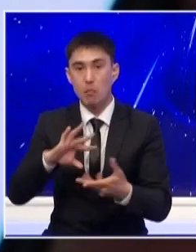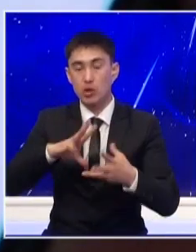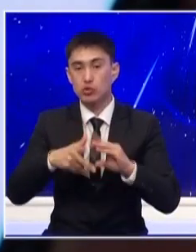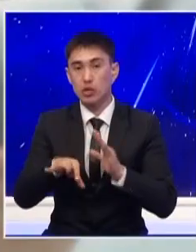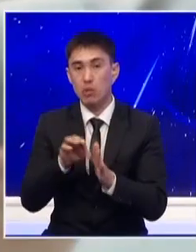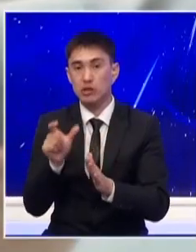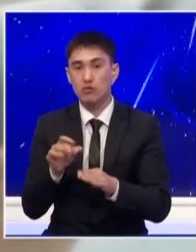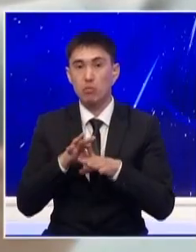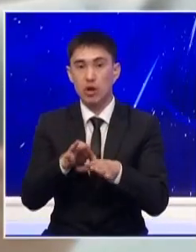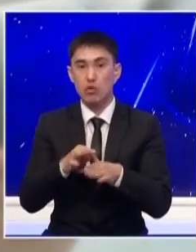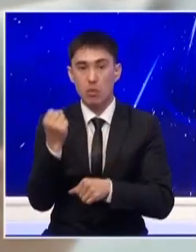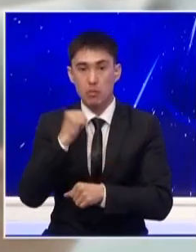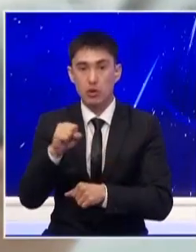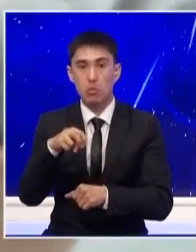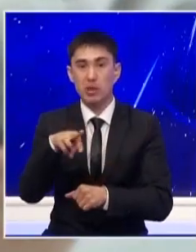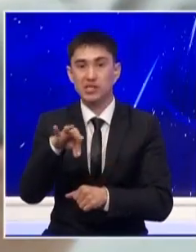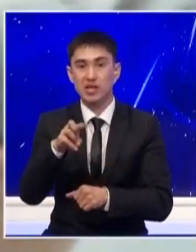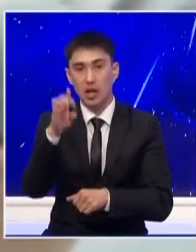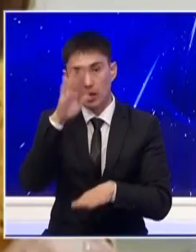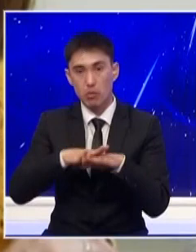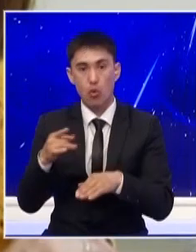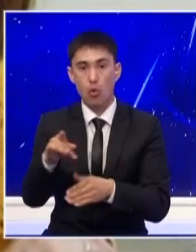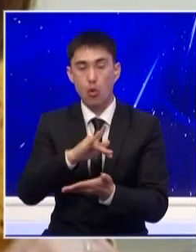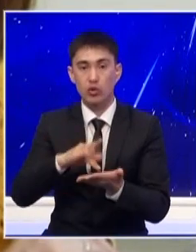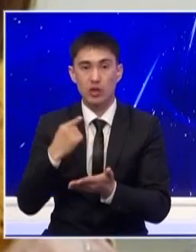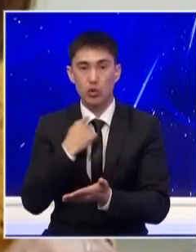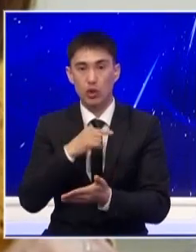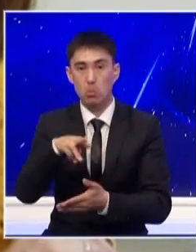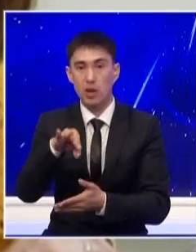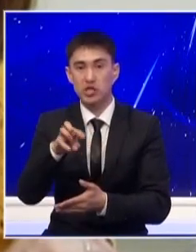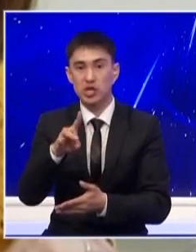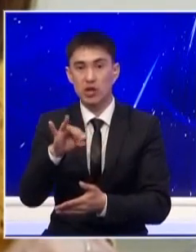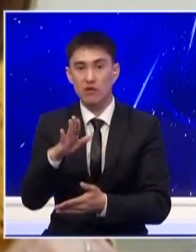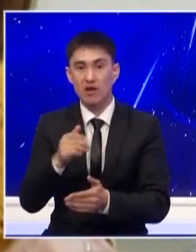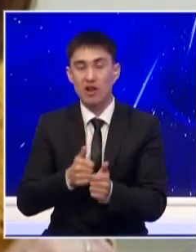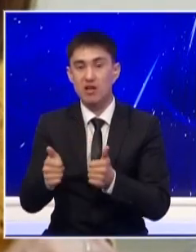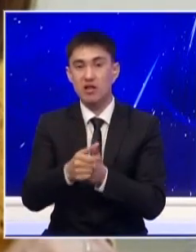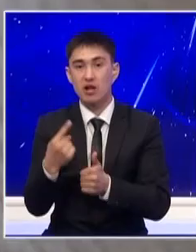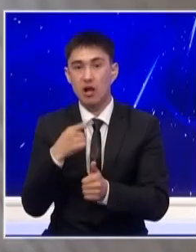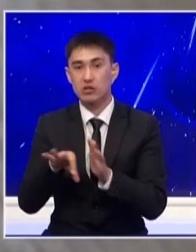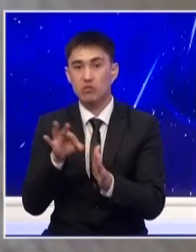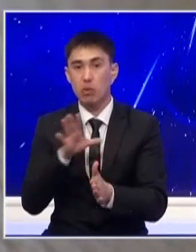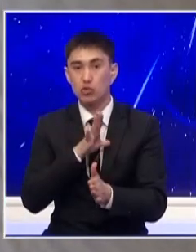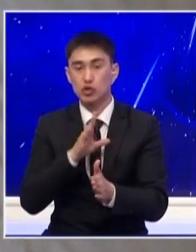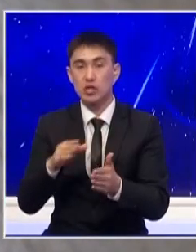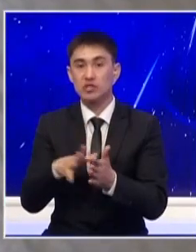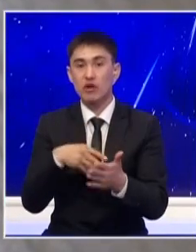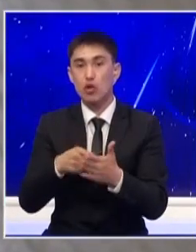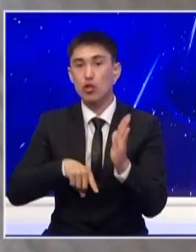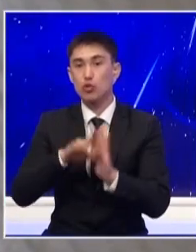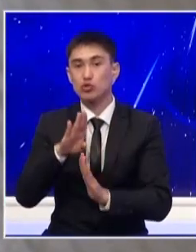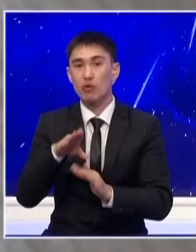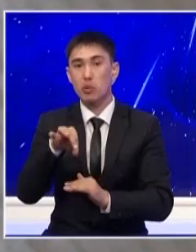результатам голосования победу одержал пресс-секретарь акима города Талдыкурган Мади Шакенов. Лидер голосования получил звание